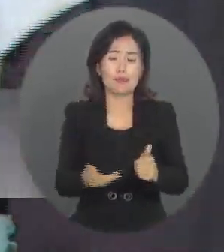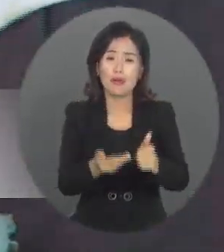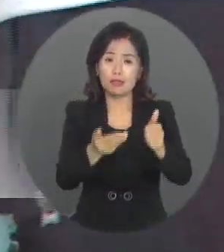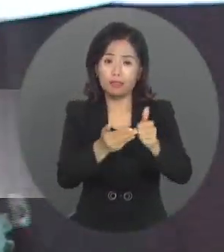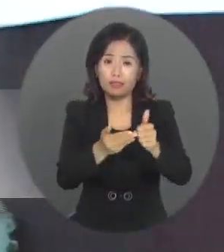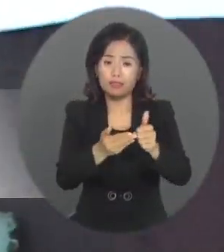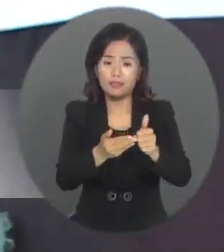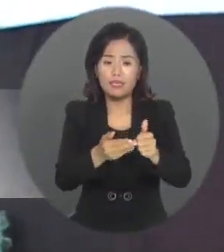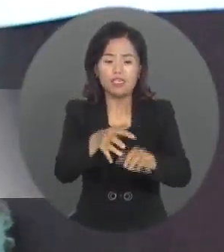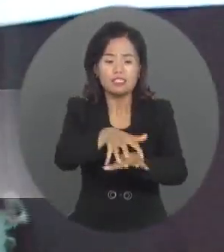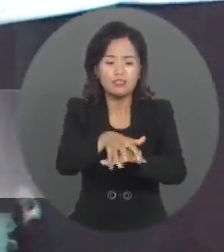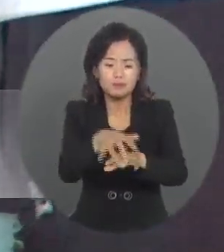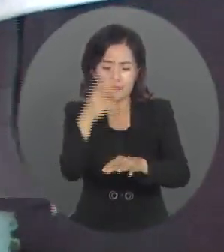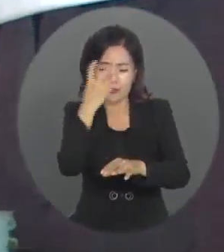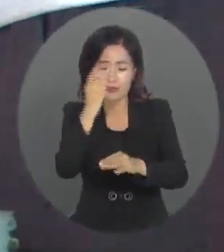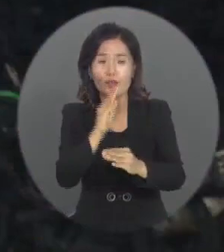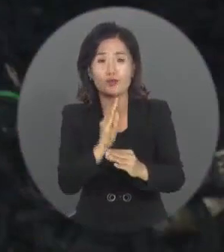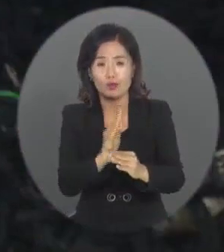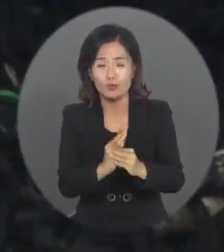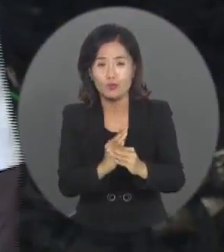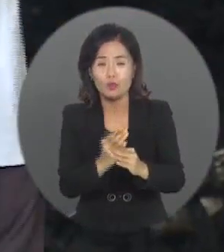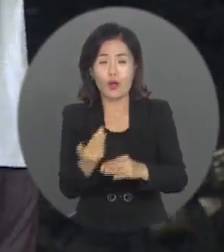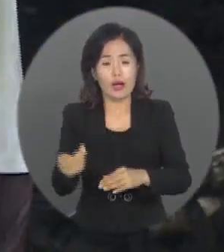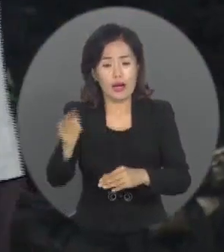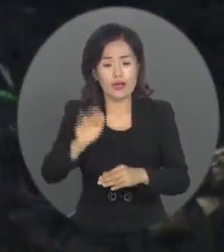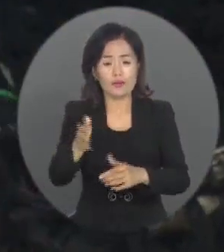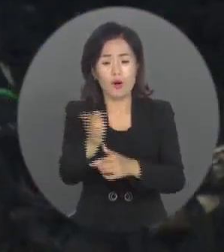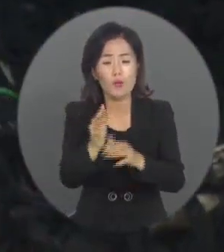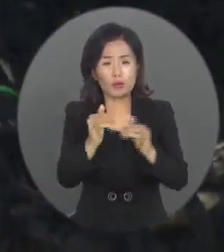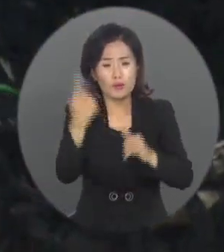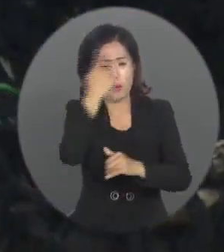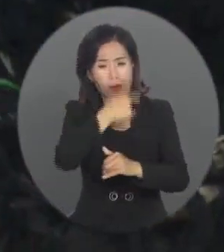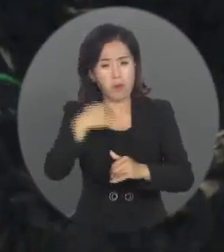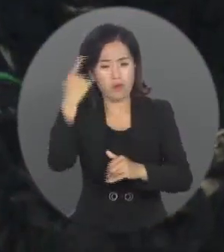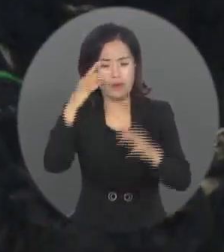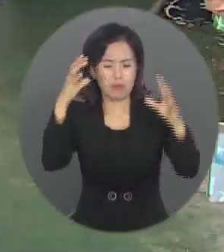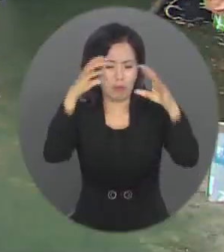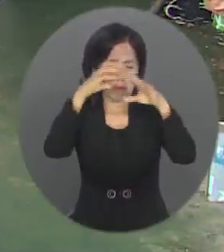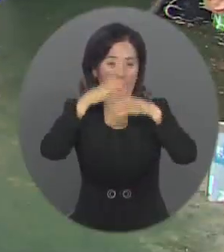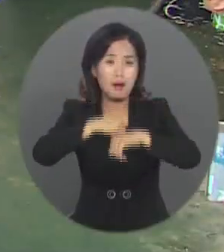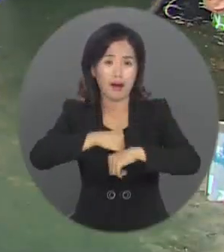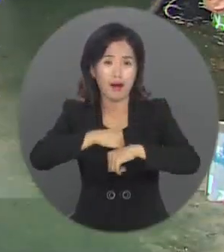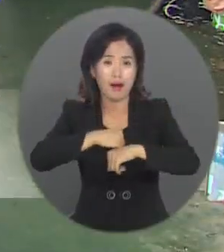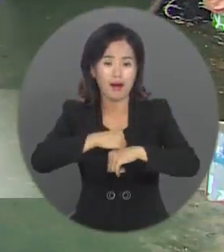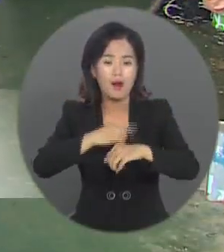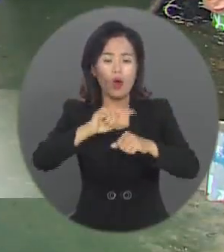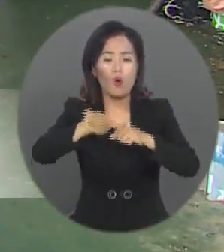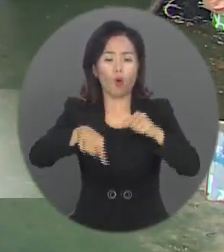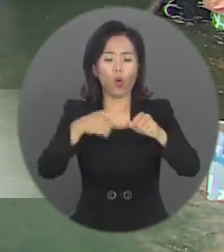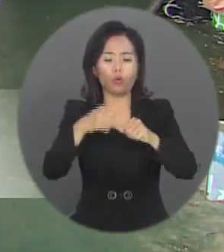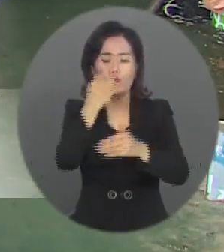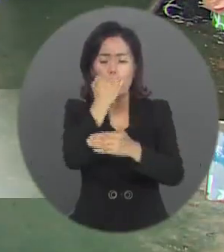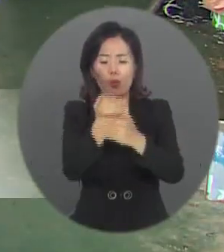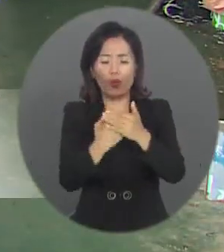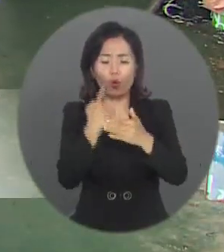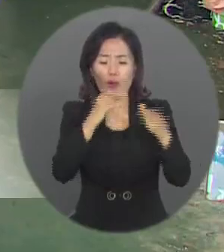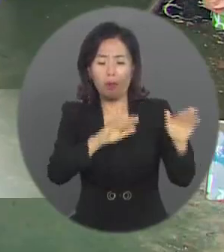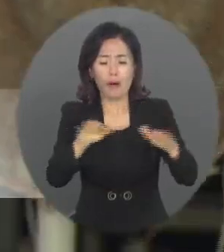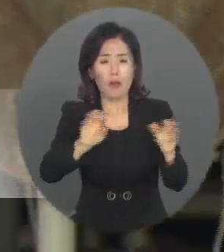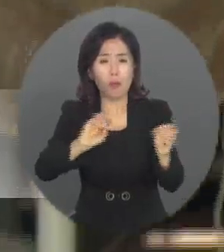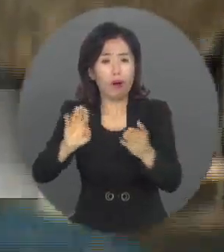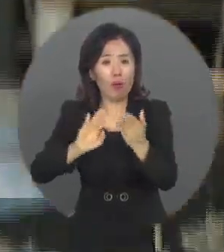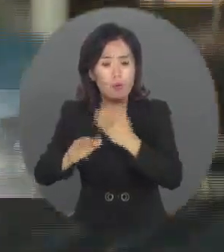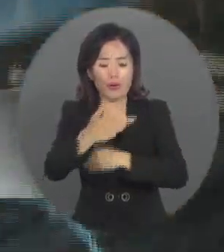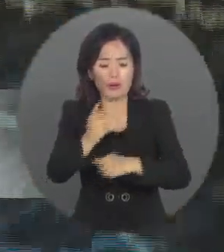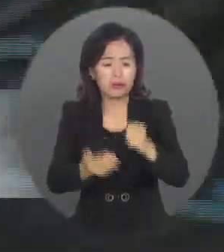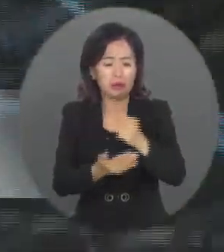어민들이 그물을 점검하고 있습니다. 하지만 어민들의 표정이 밝지 않습니다. 후쿠시마 원전 오염수 방류 직후 아직은